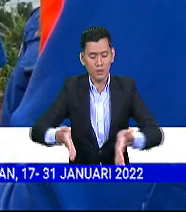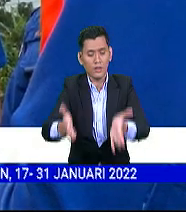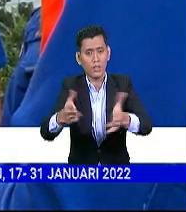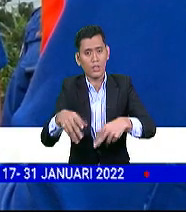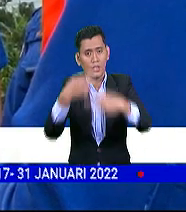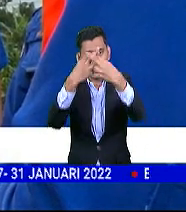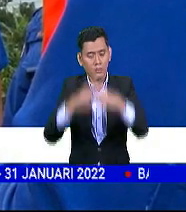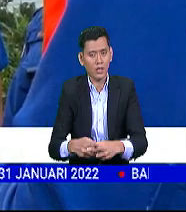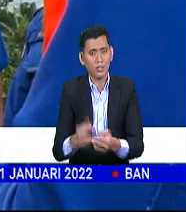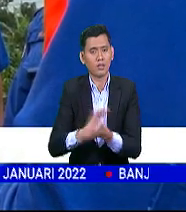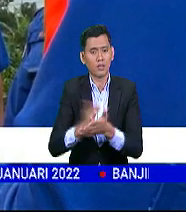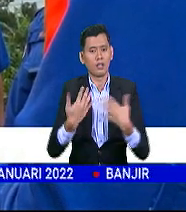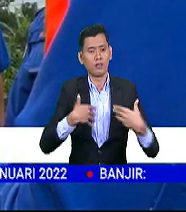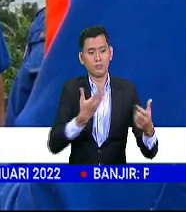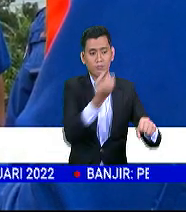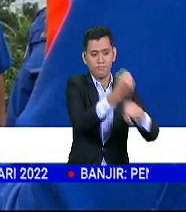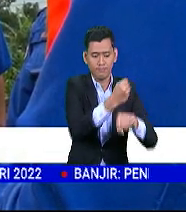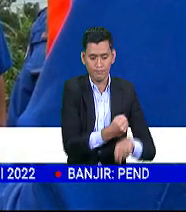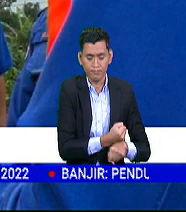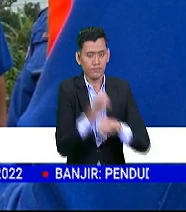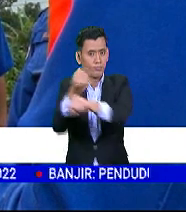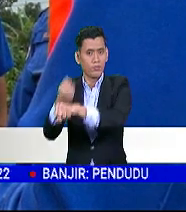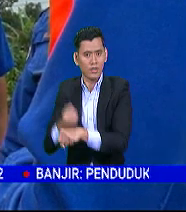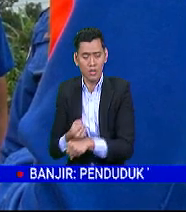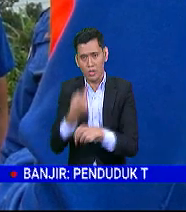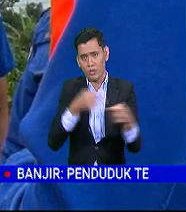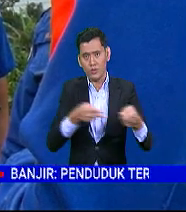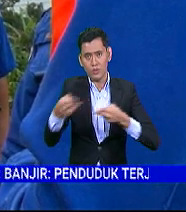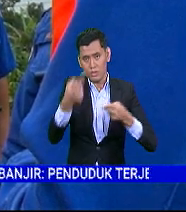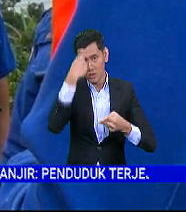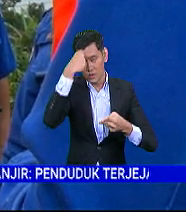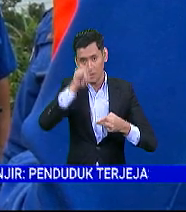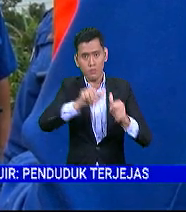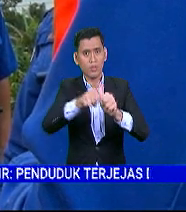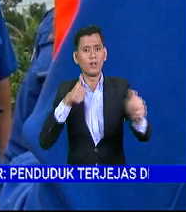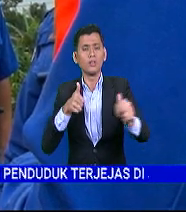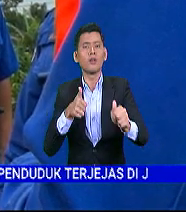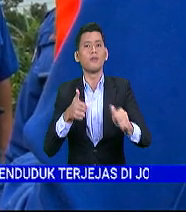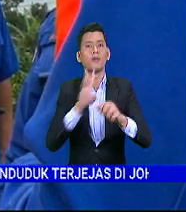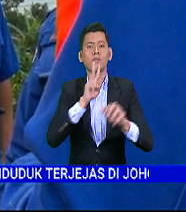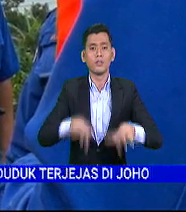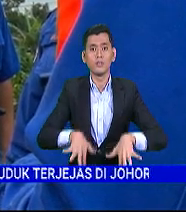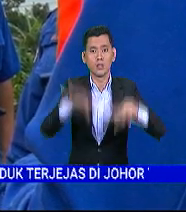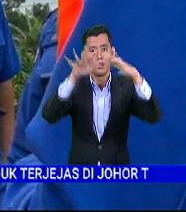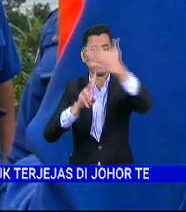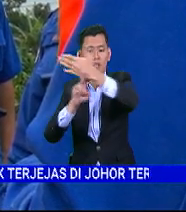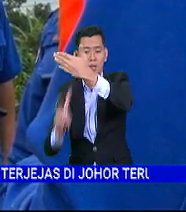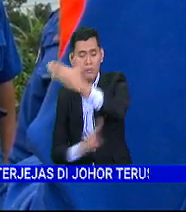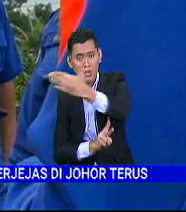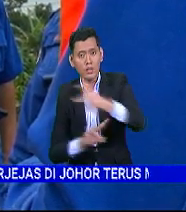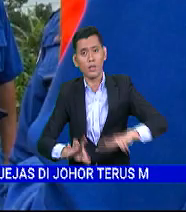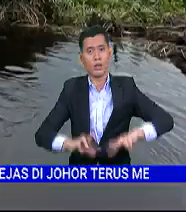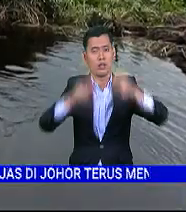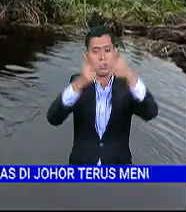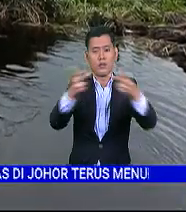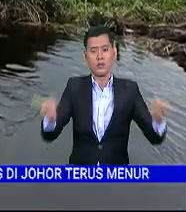taraf kepada konkrit sebagai sebahagian daripada usaha mengelakkan banjir. Tambahnya, jambatan yang dibina di kawasan hutan